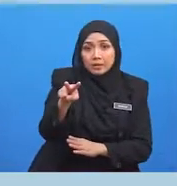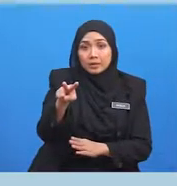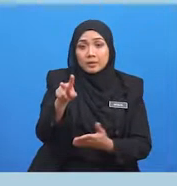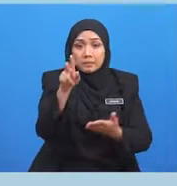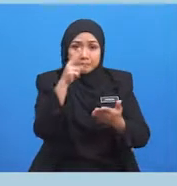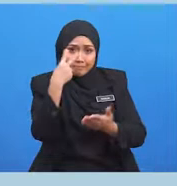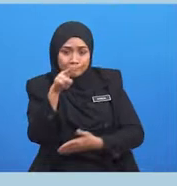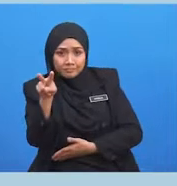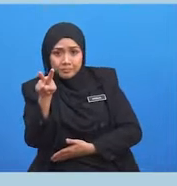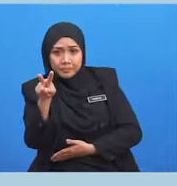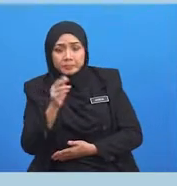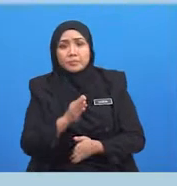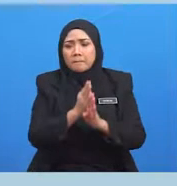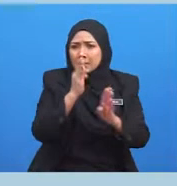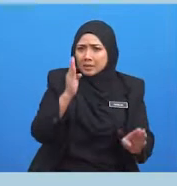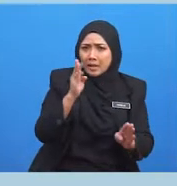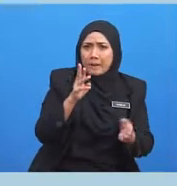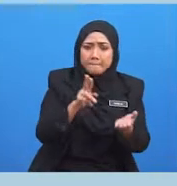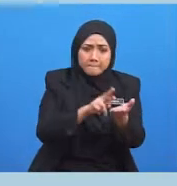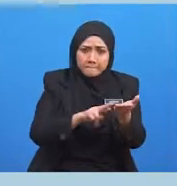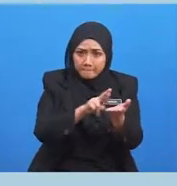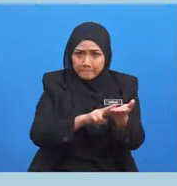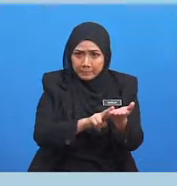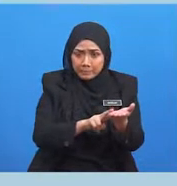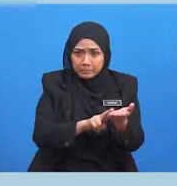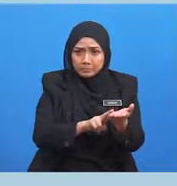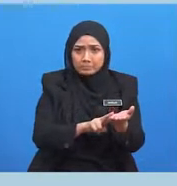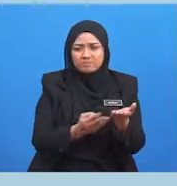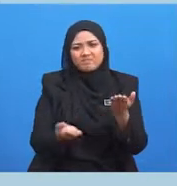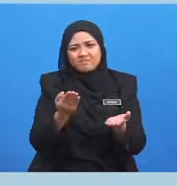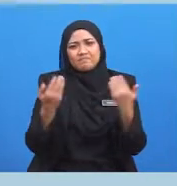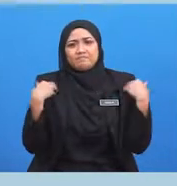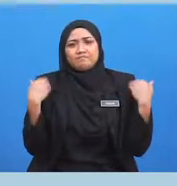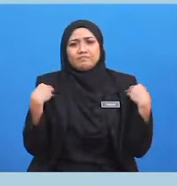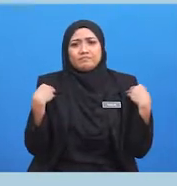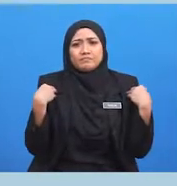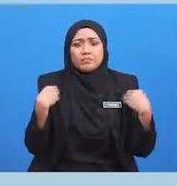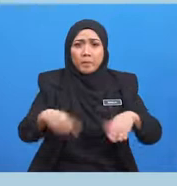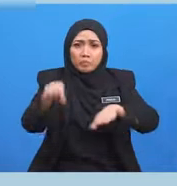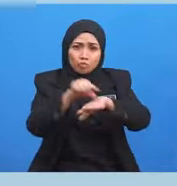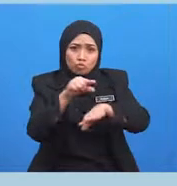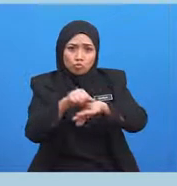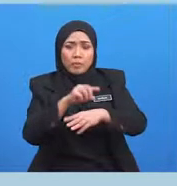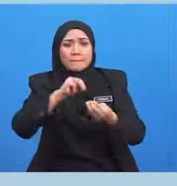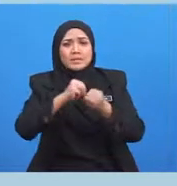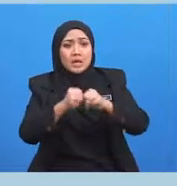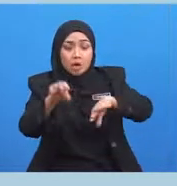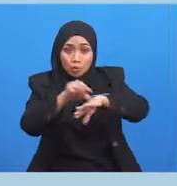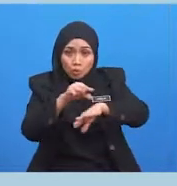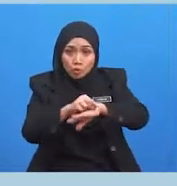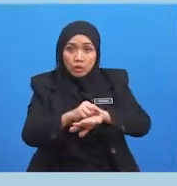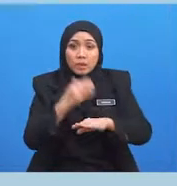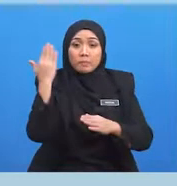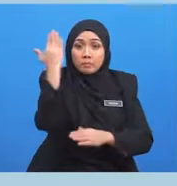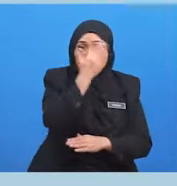didapati barisan perawat menghadapi kesukaran untuk mengguna alatan pelindung muka